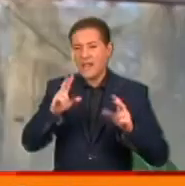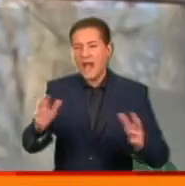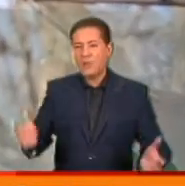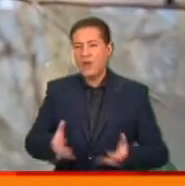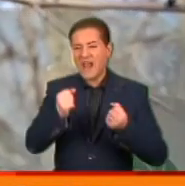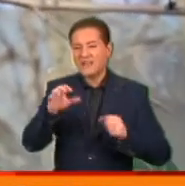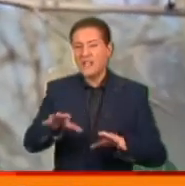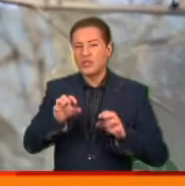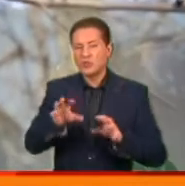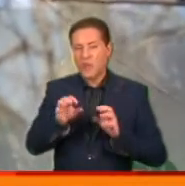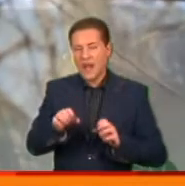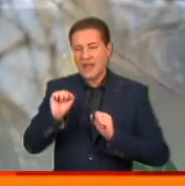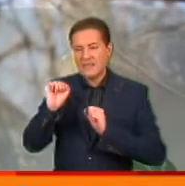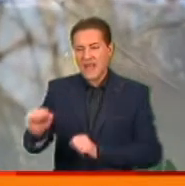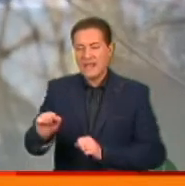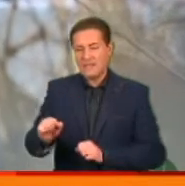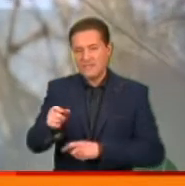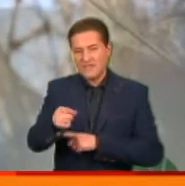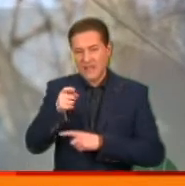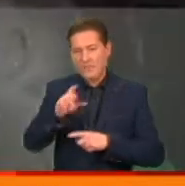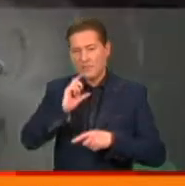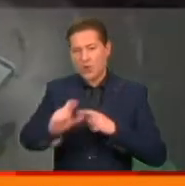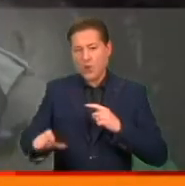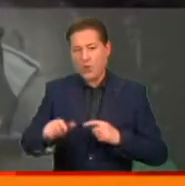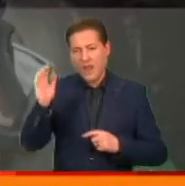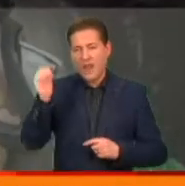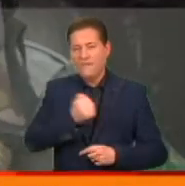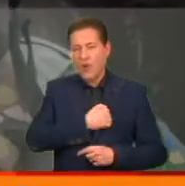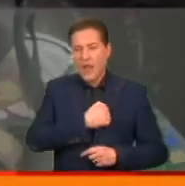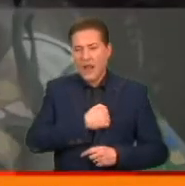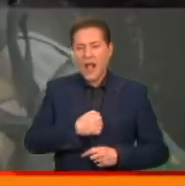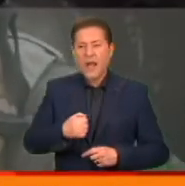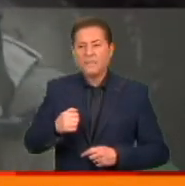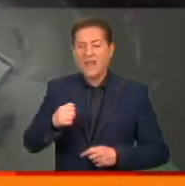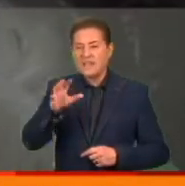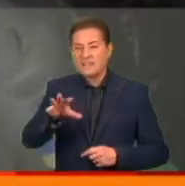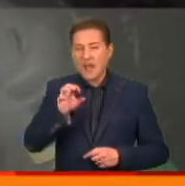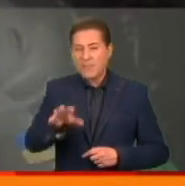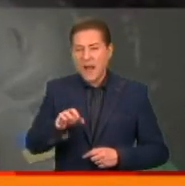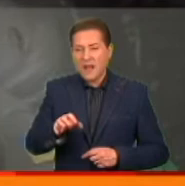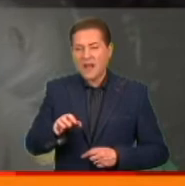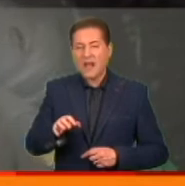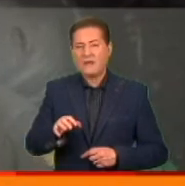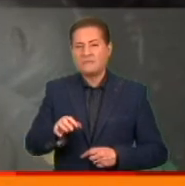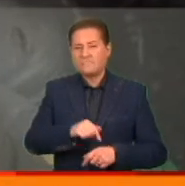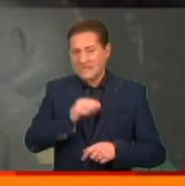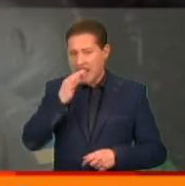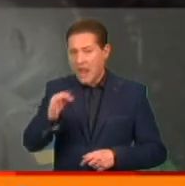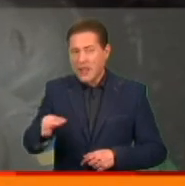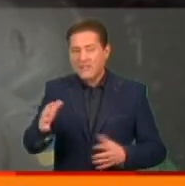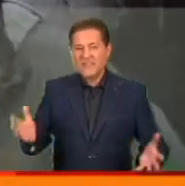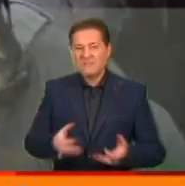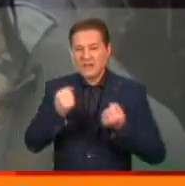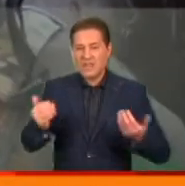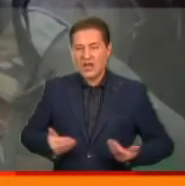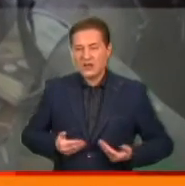поранений собака захистив від снайперської кулі вояка. Ми працювали з снайпера, і вона якраз таки класно зреагувала. Спасла життя, так